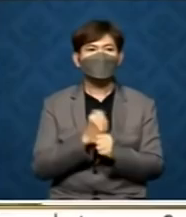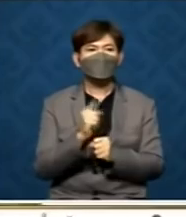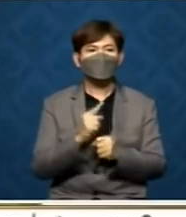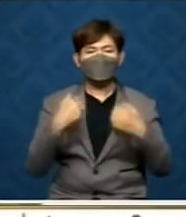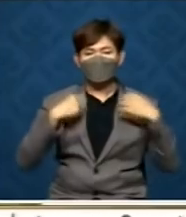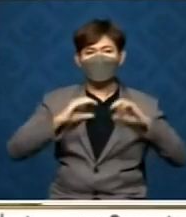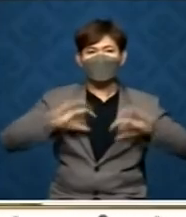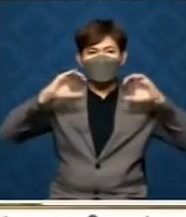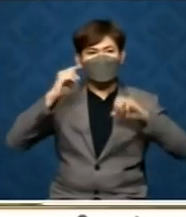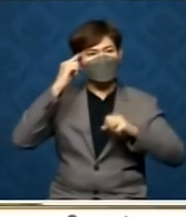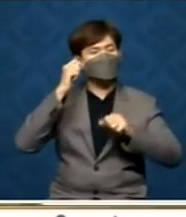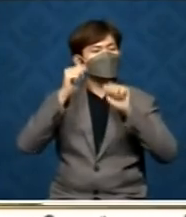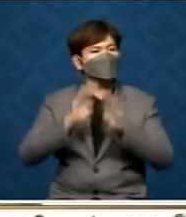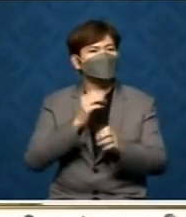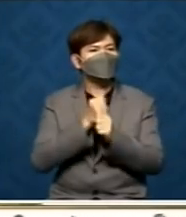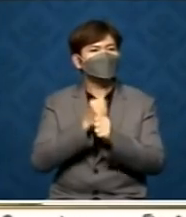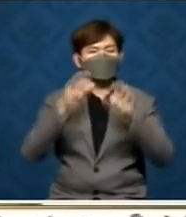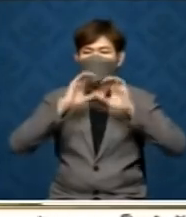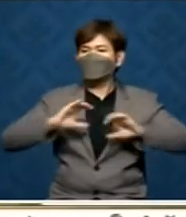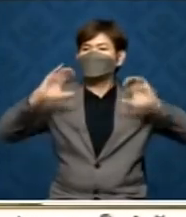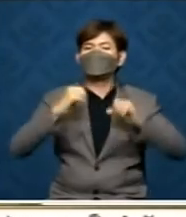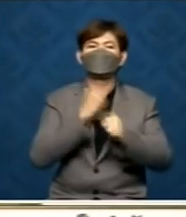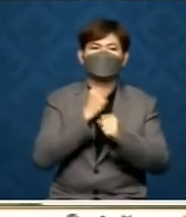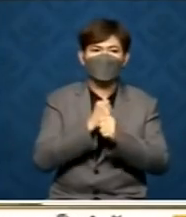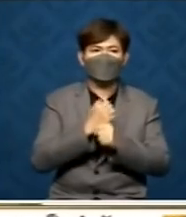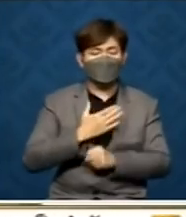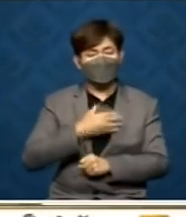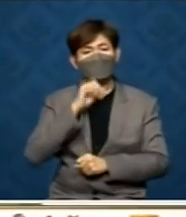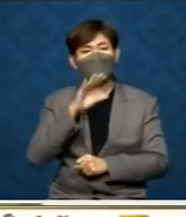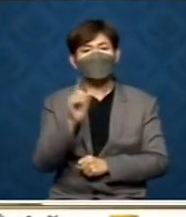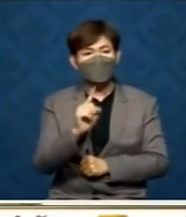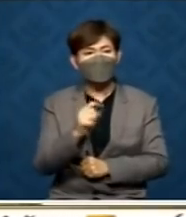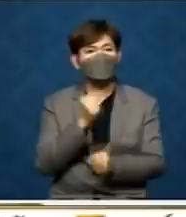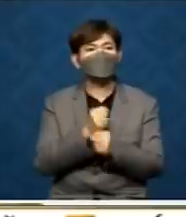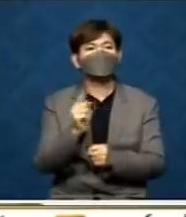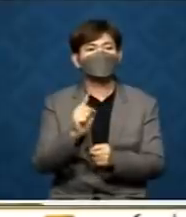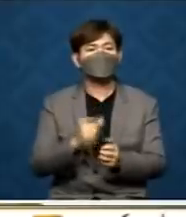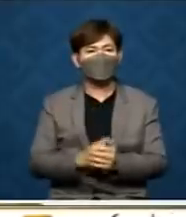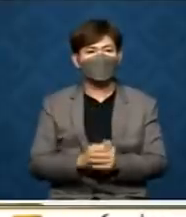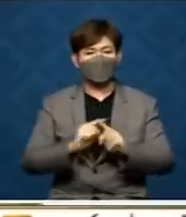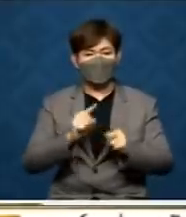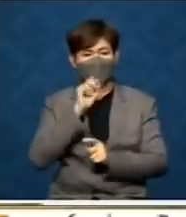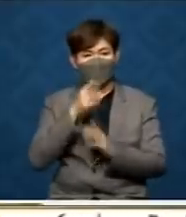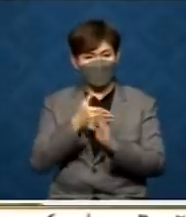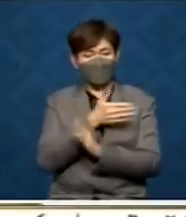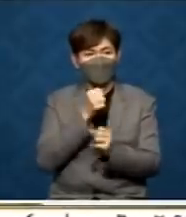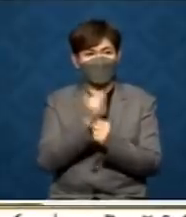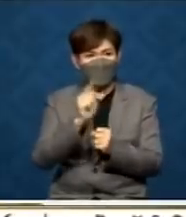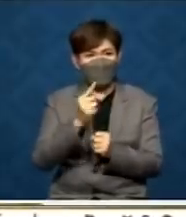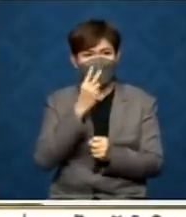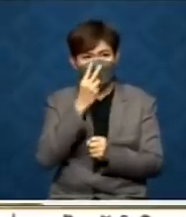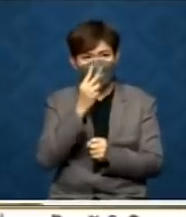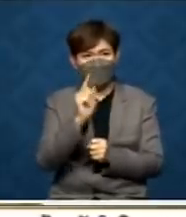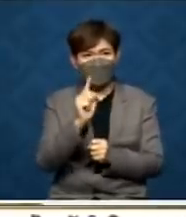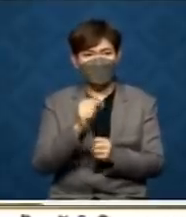ราชการคิดแบบราชการทำแบบราชการผมกำลังจะบอกว่าท่านทำอะไรบ้างแต่ก่อนจะบอกว่าทำอะไรบ้างขอดูที่